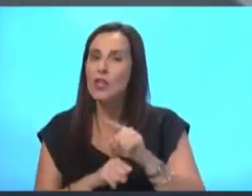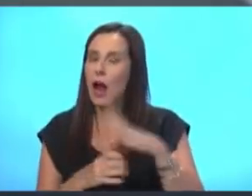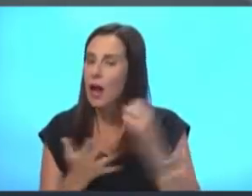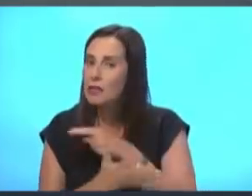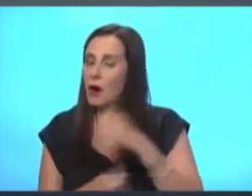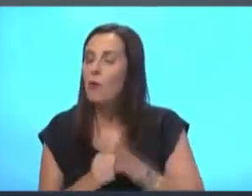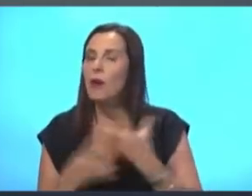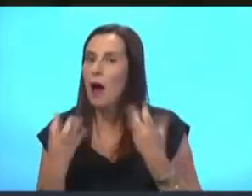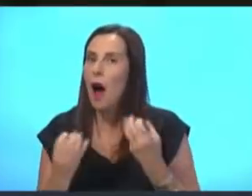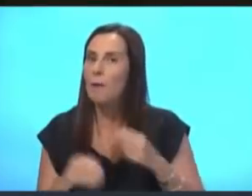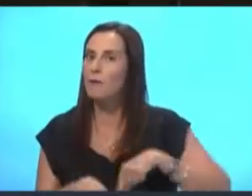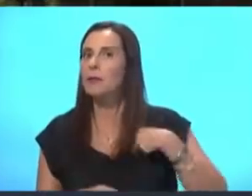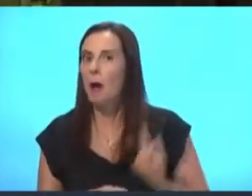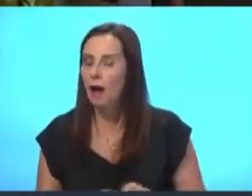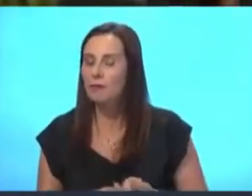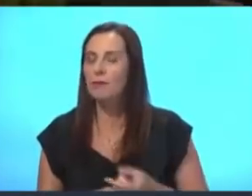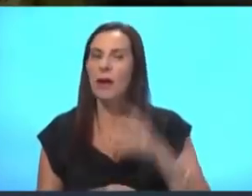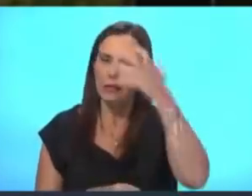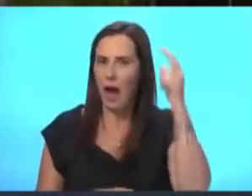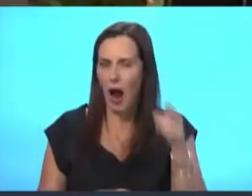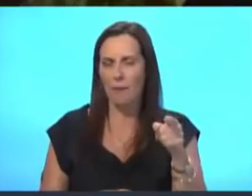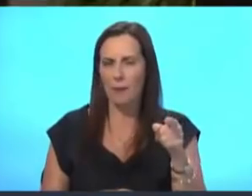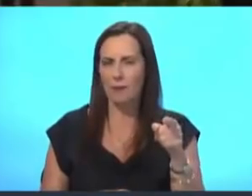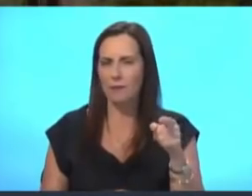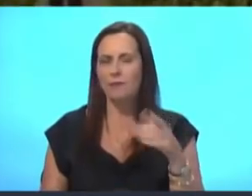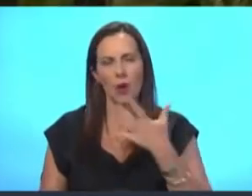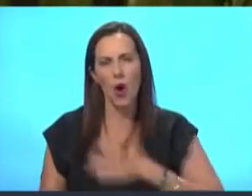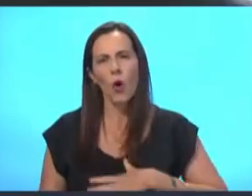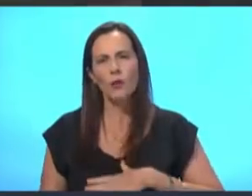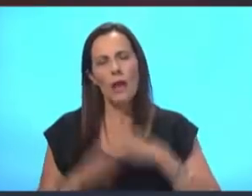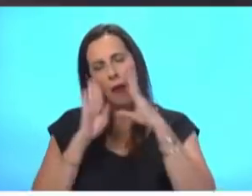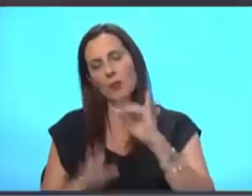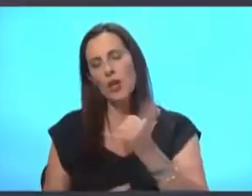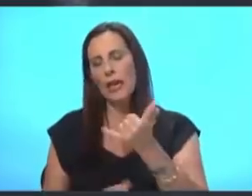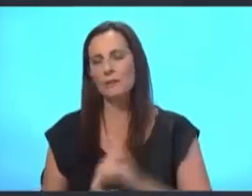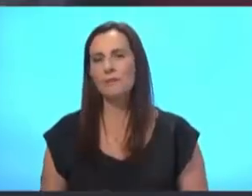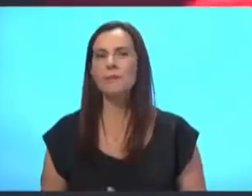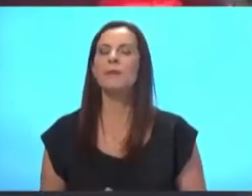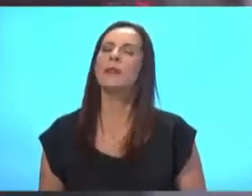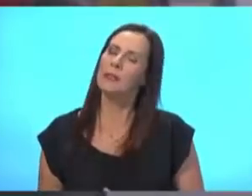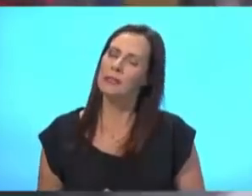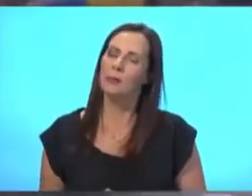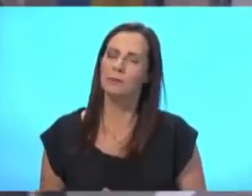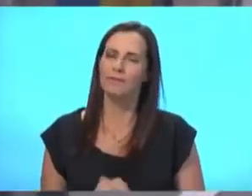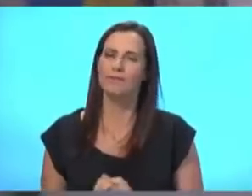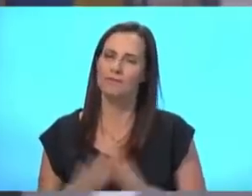כל כך הרבה זמן. דונלד טראמפ כנראה רוצה להאמין שכן. מועבר דיוירון סודרי, סינגפור.